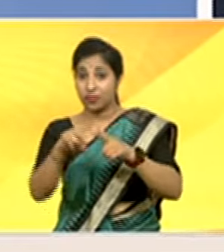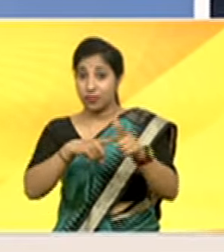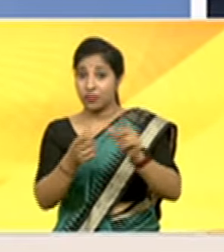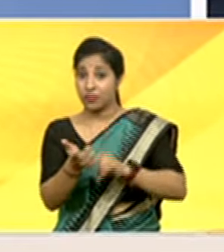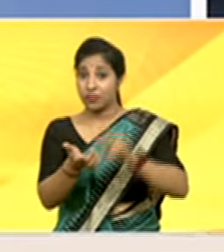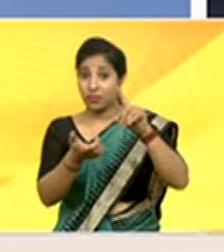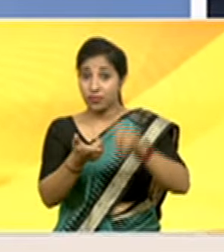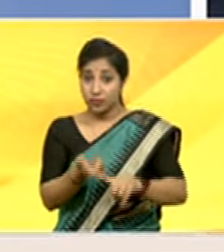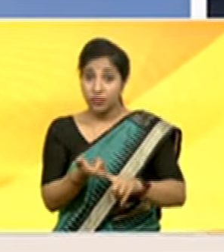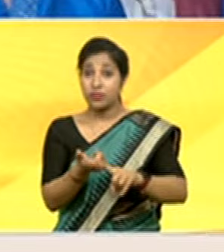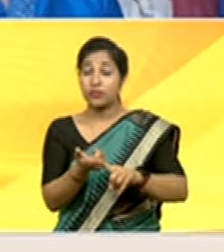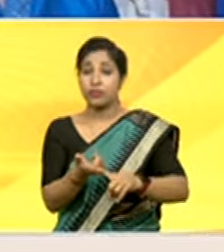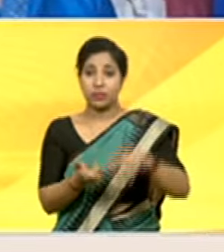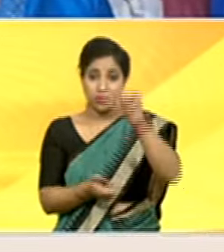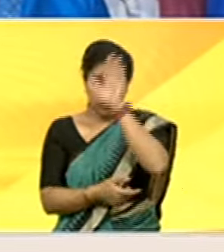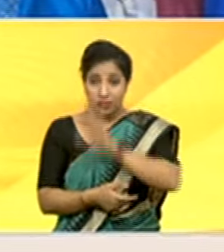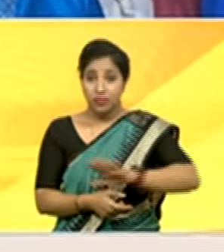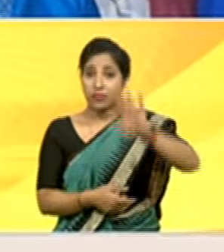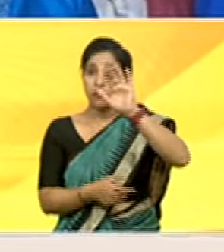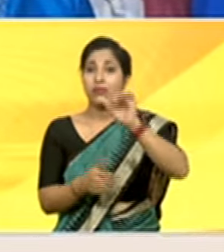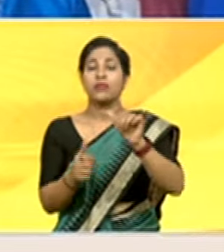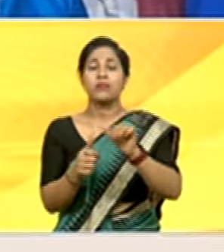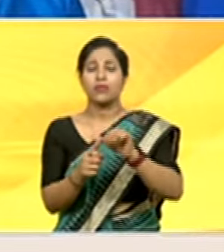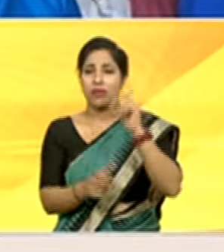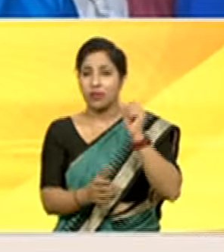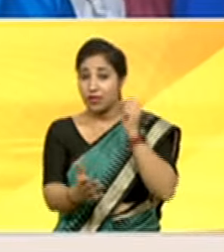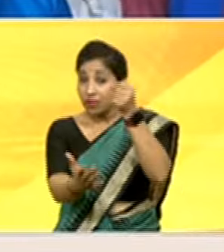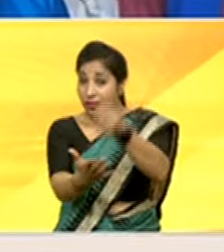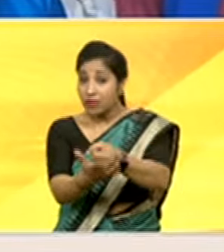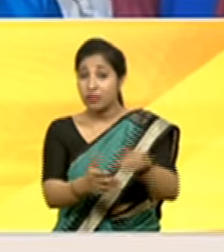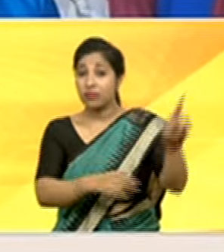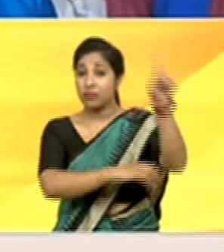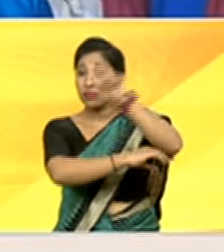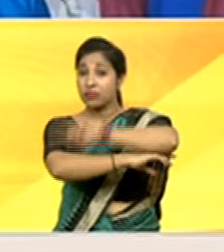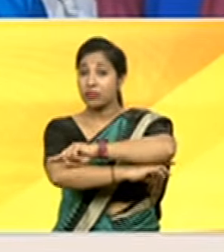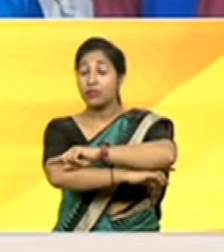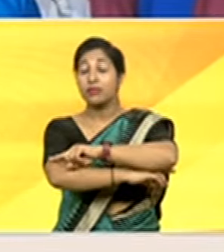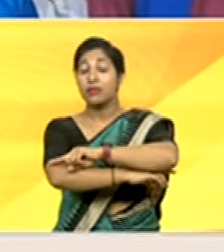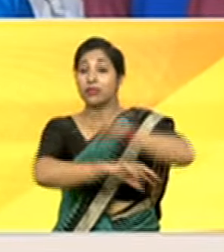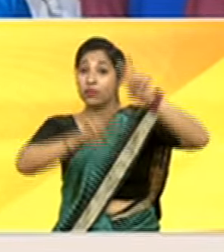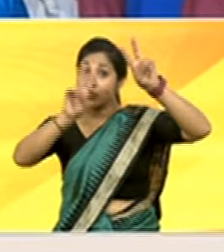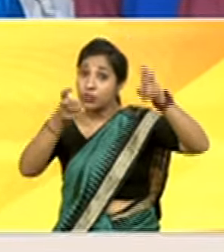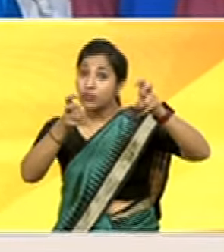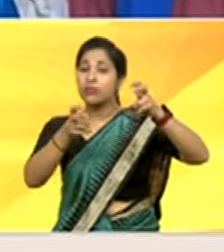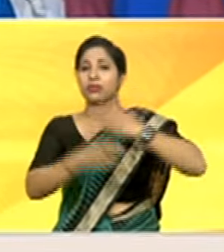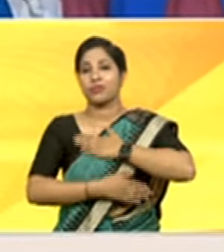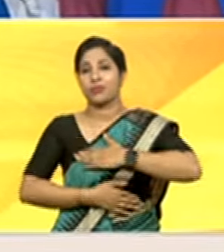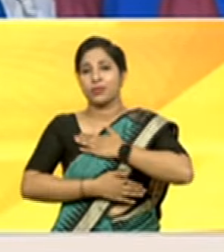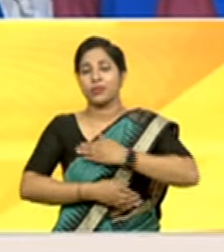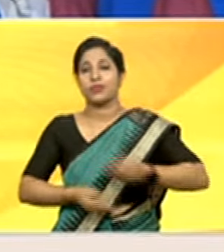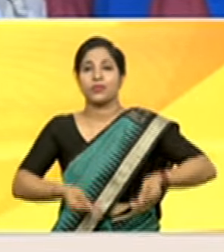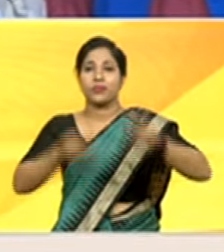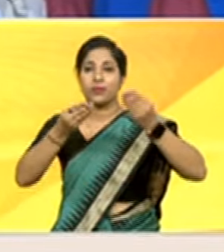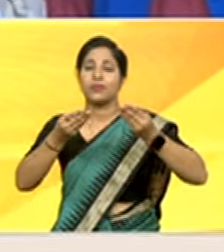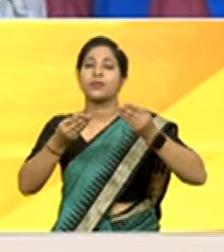को इंडियन एराइवल डे और प्रवासी दीन के रुप में मनाता है